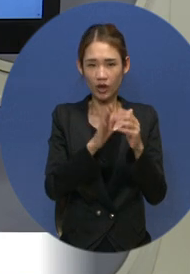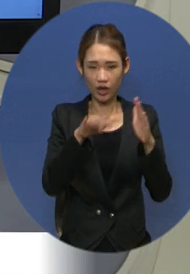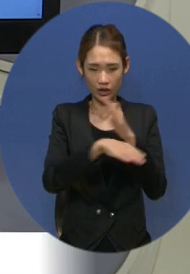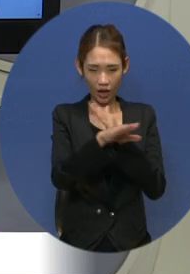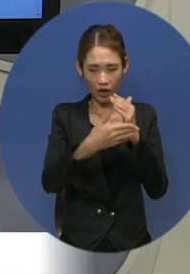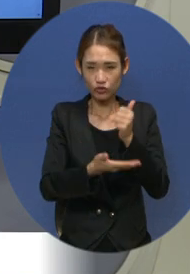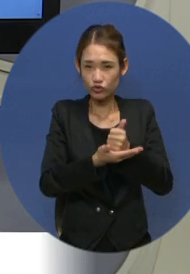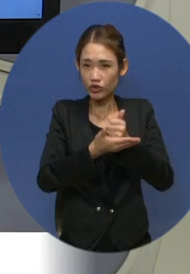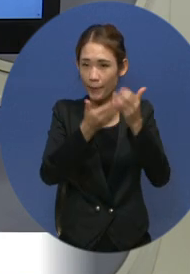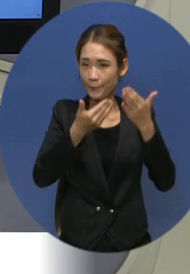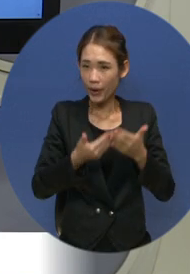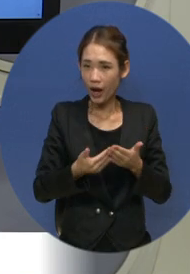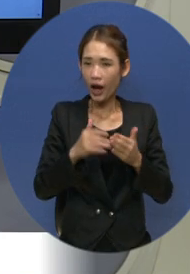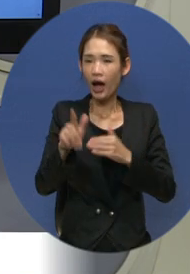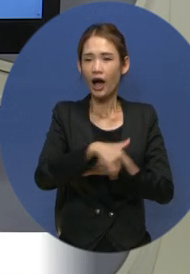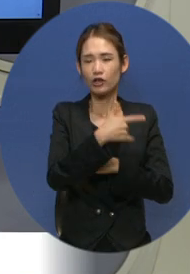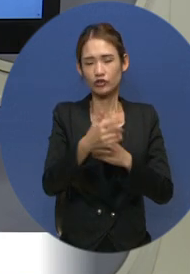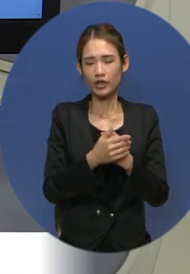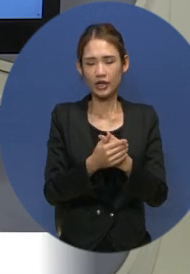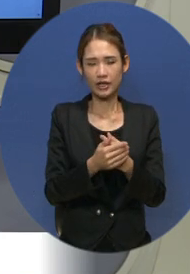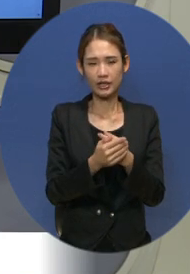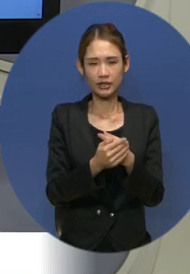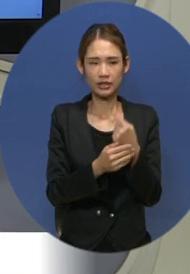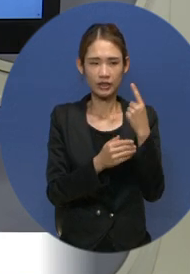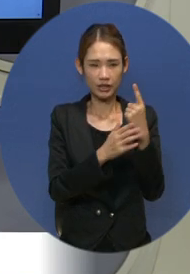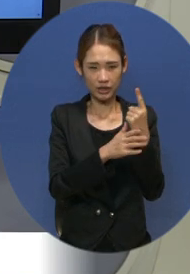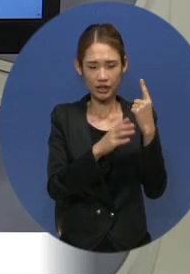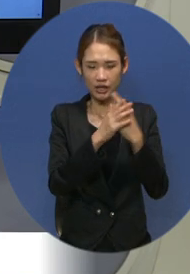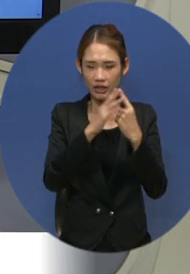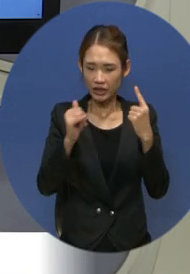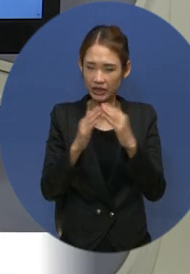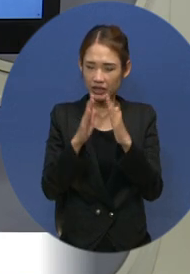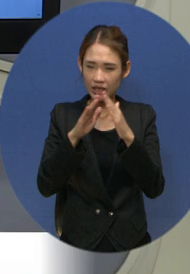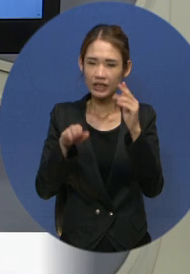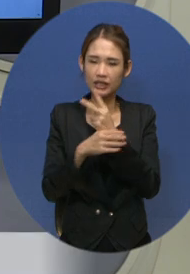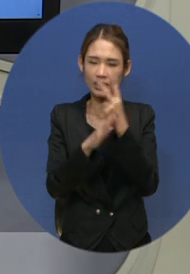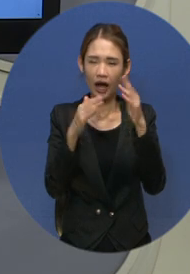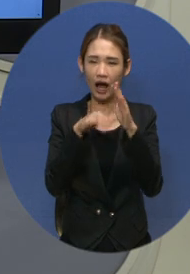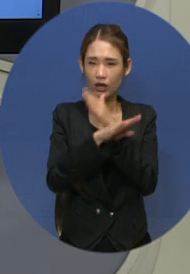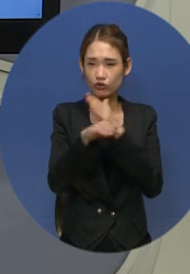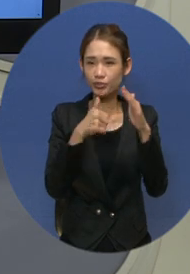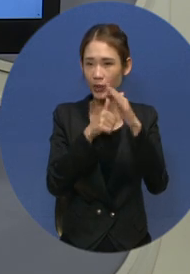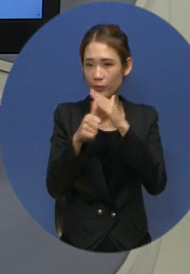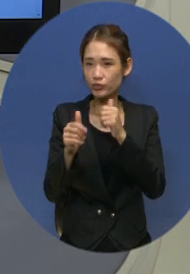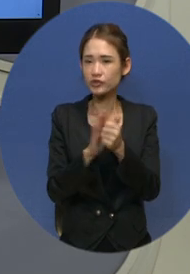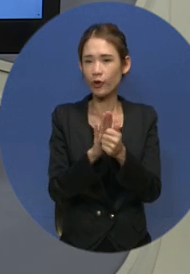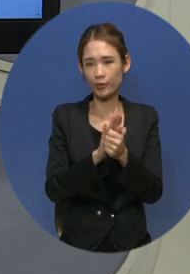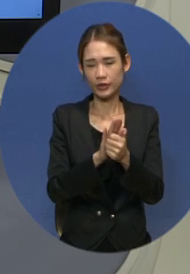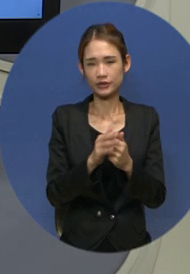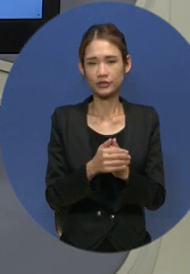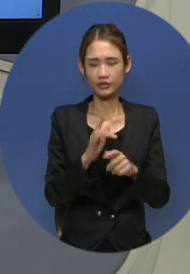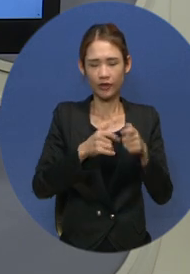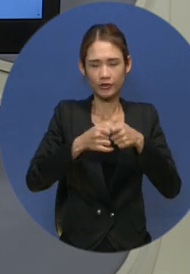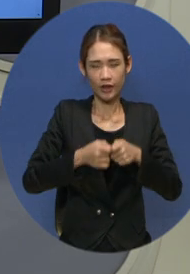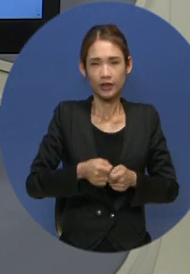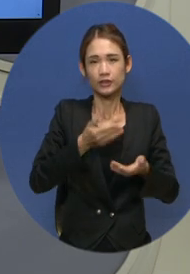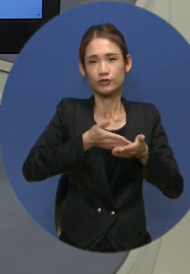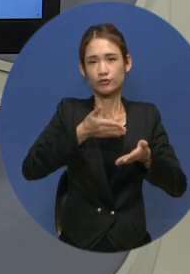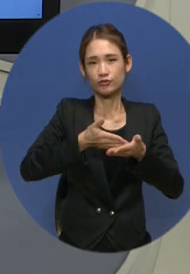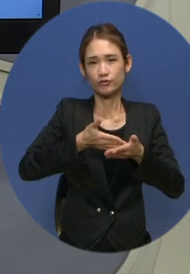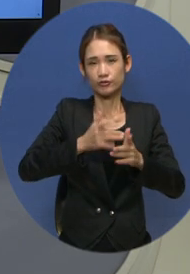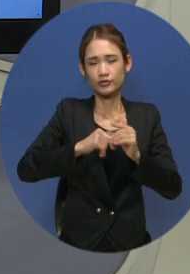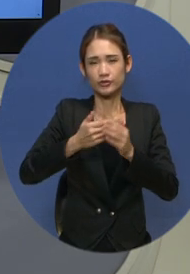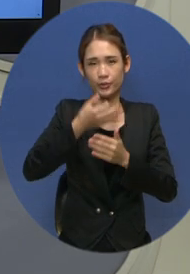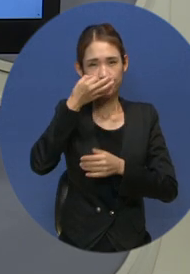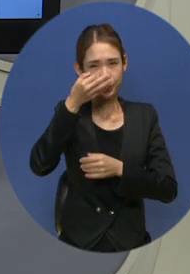추천을 받아 하루에 일이니 가구를 대상으로 방문 서비스를 제공합니다 이밖에 자세한 사항은 월 편수